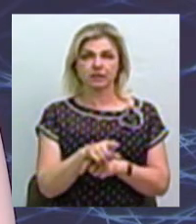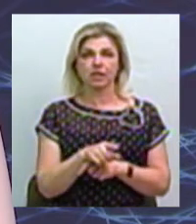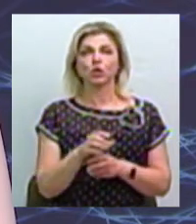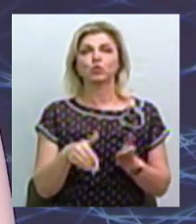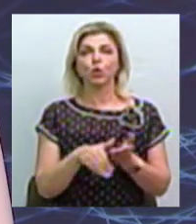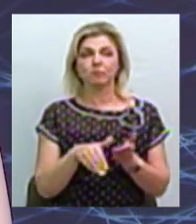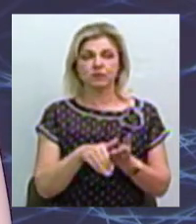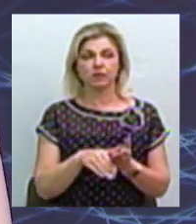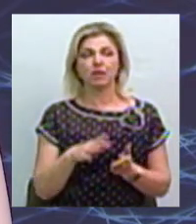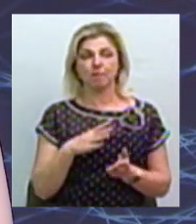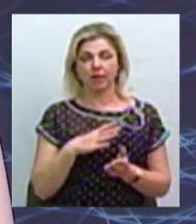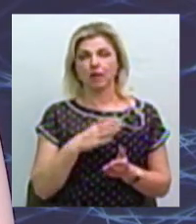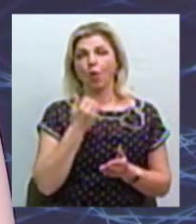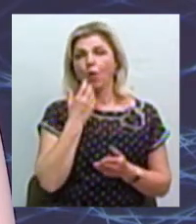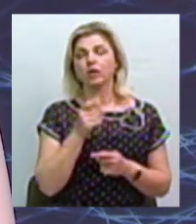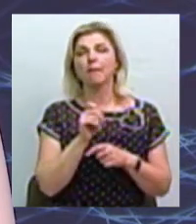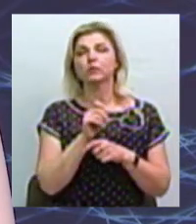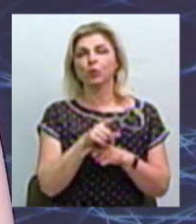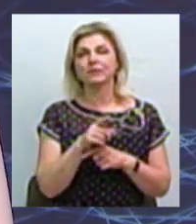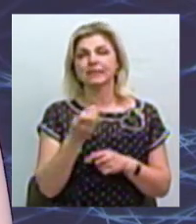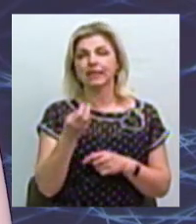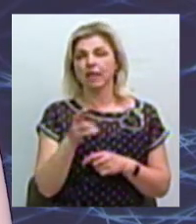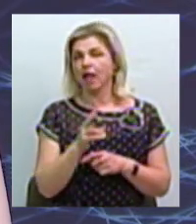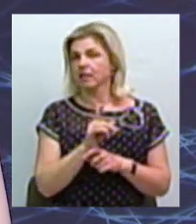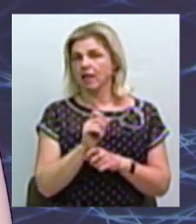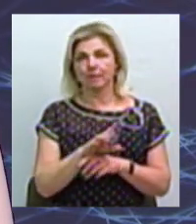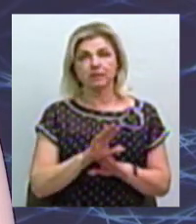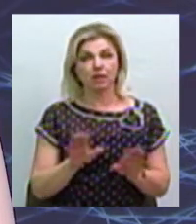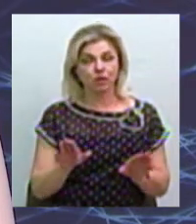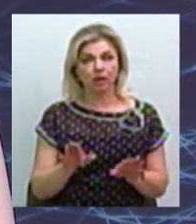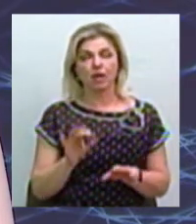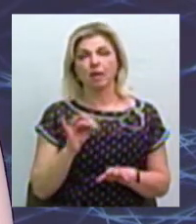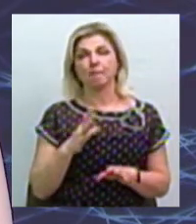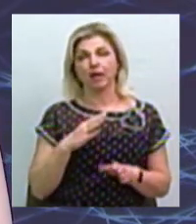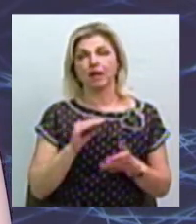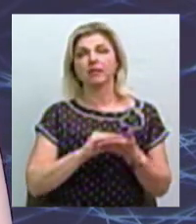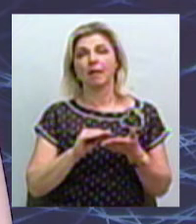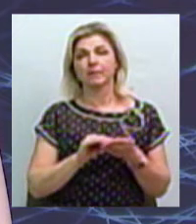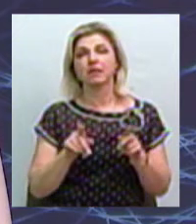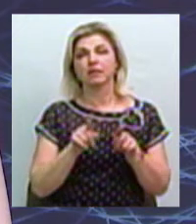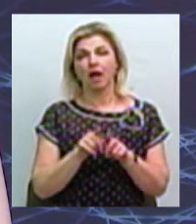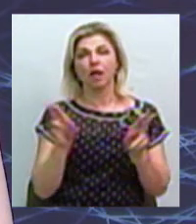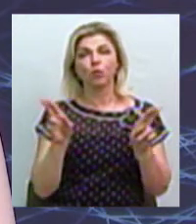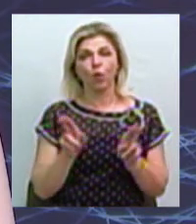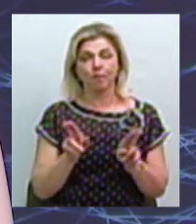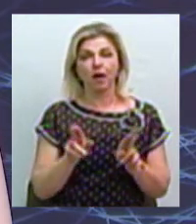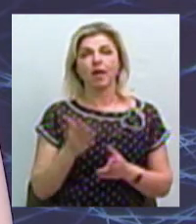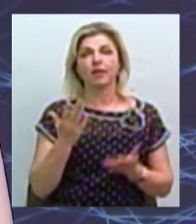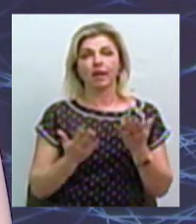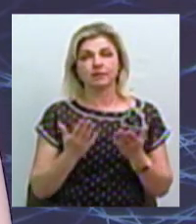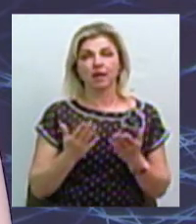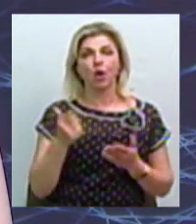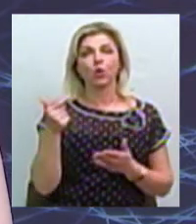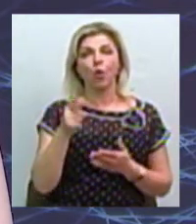перелік випадків, коли субсидія не призначалася. І в тому числі було виписана така норма, що якщо